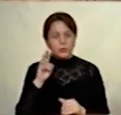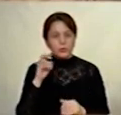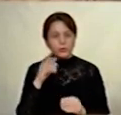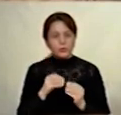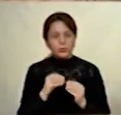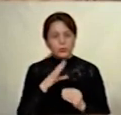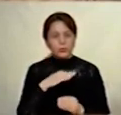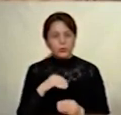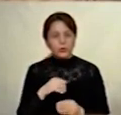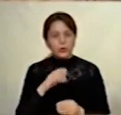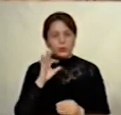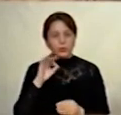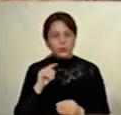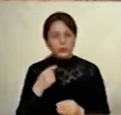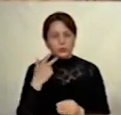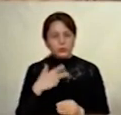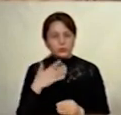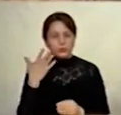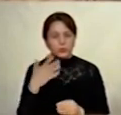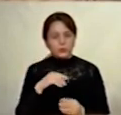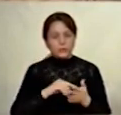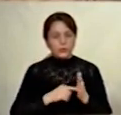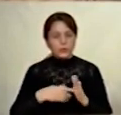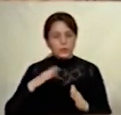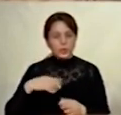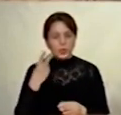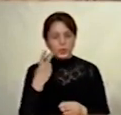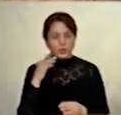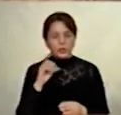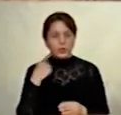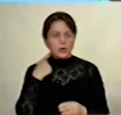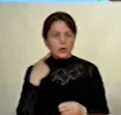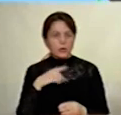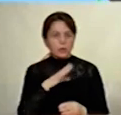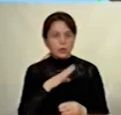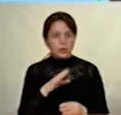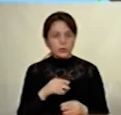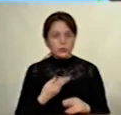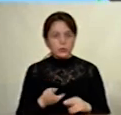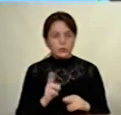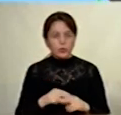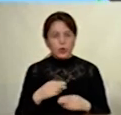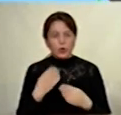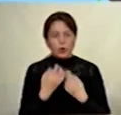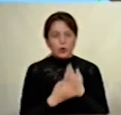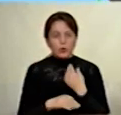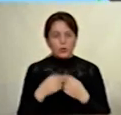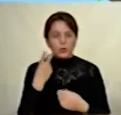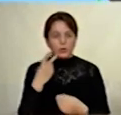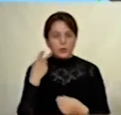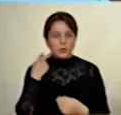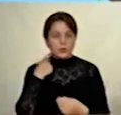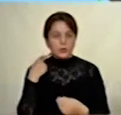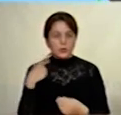bo'ldi. 0,35 da virguldan keyin 2 ta raqam borligi uchun orqa tomondan 2 ta raqamni